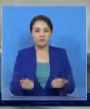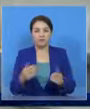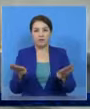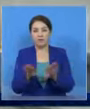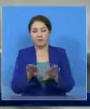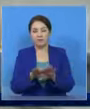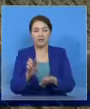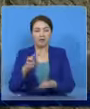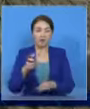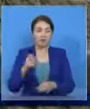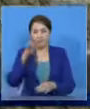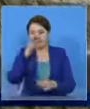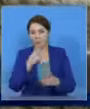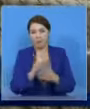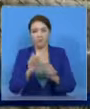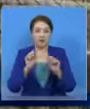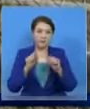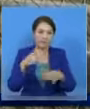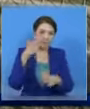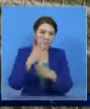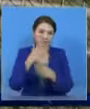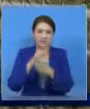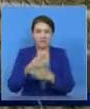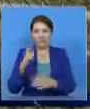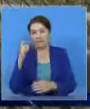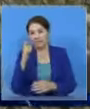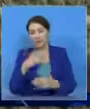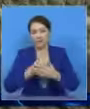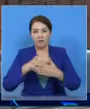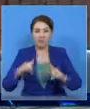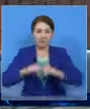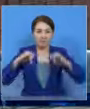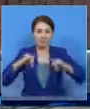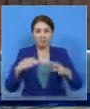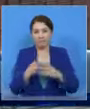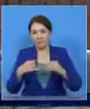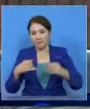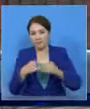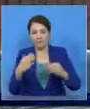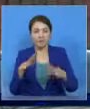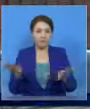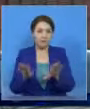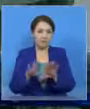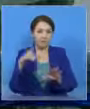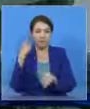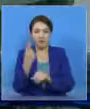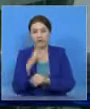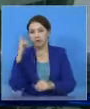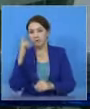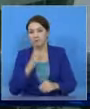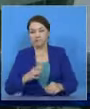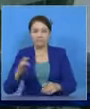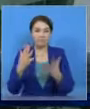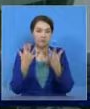подобного рода льготы от государства способствуют тому, чтобы крестьяне активно развивали аграрный сектор. Так, только в одном Хабдинском